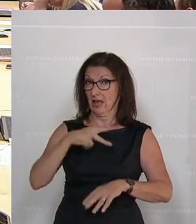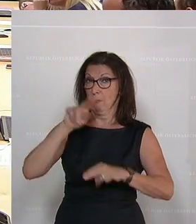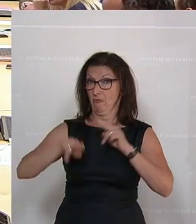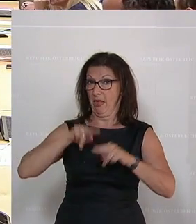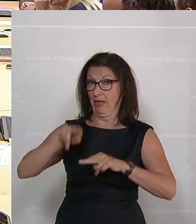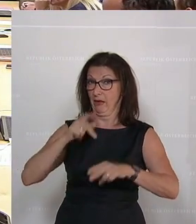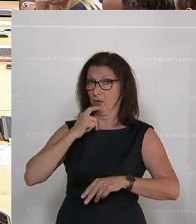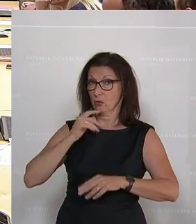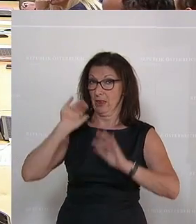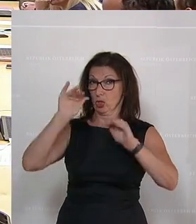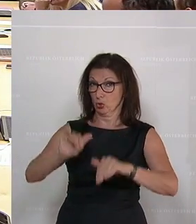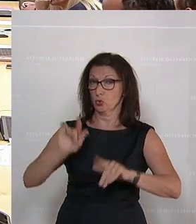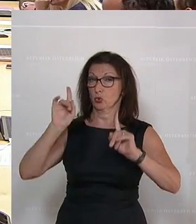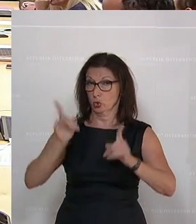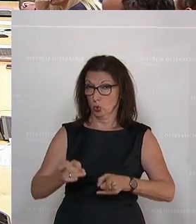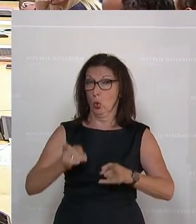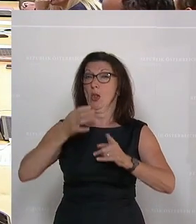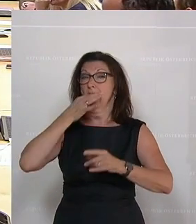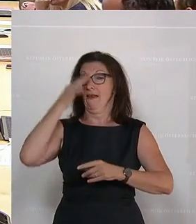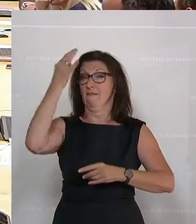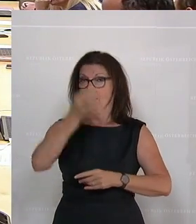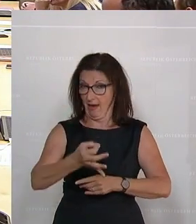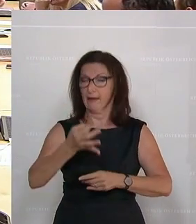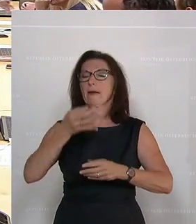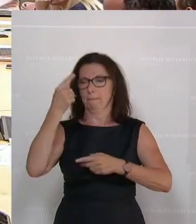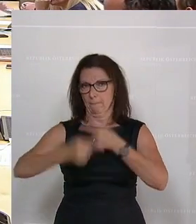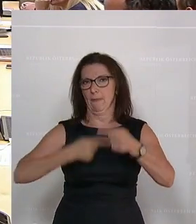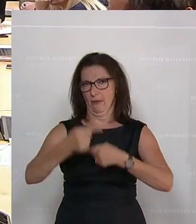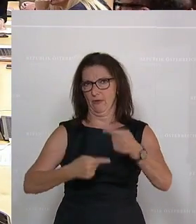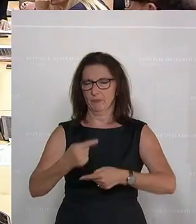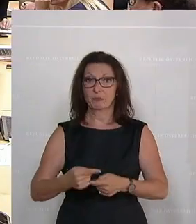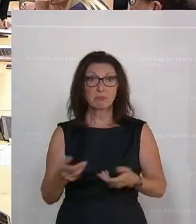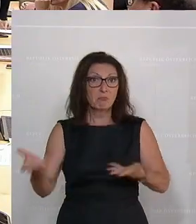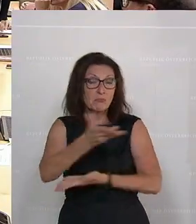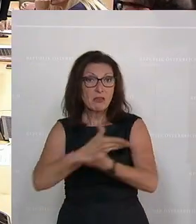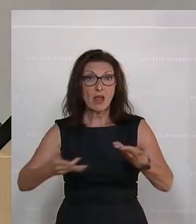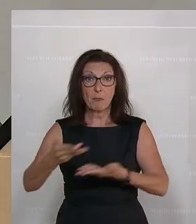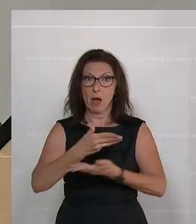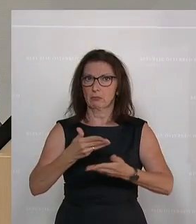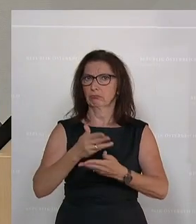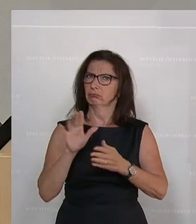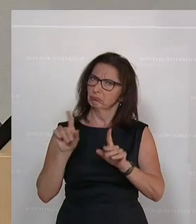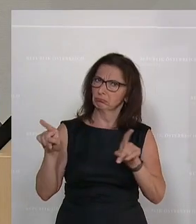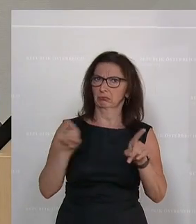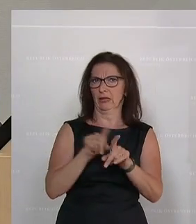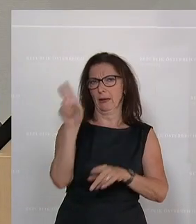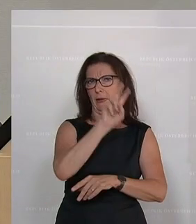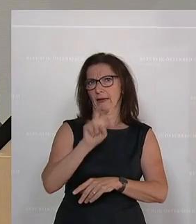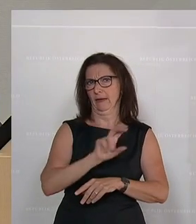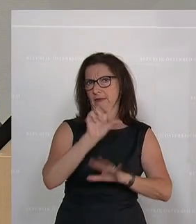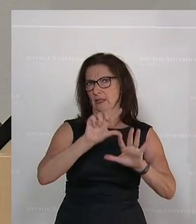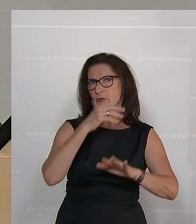konsumentenschutz abzuhalten diese debatte findet gemäß § 57 absatz 4 der geschäftsordnung